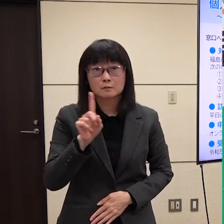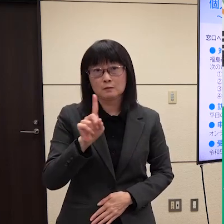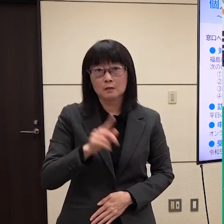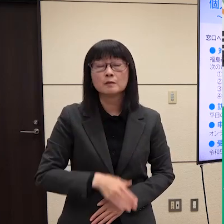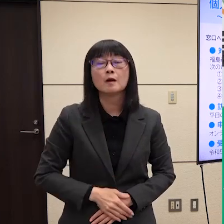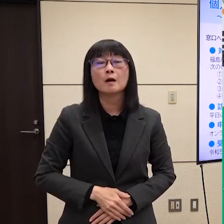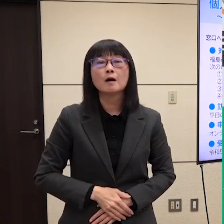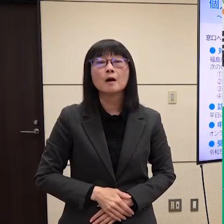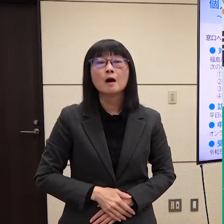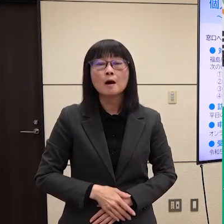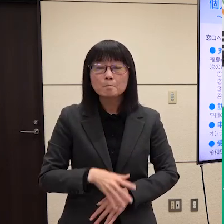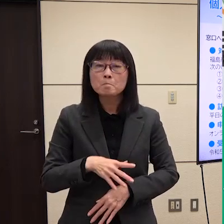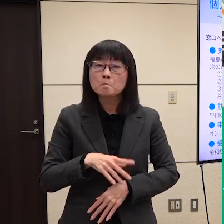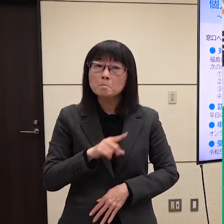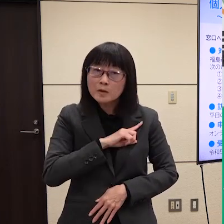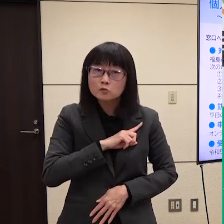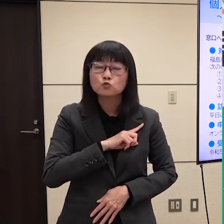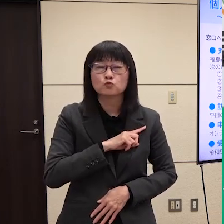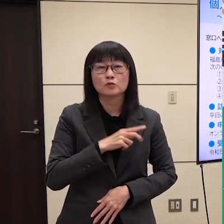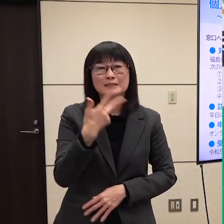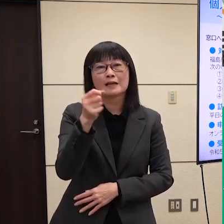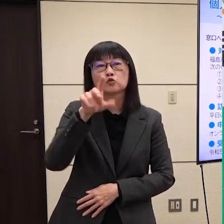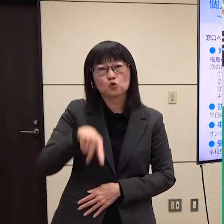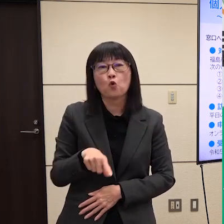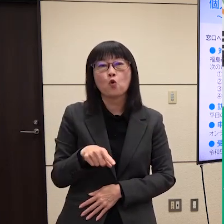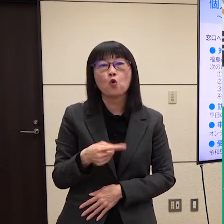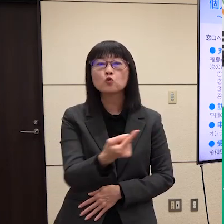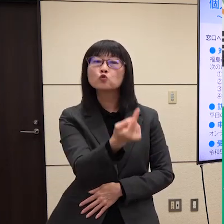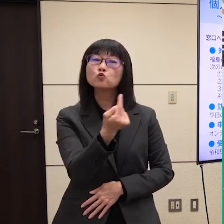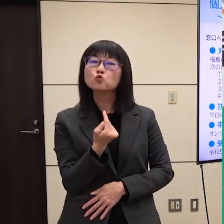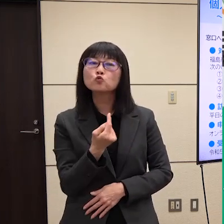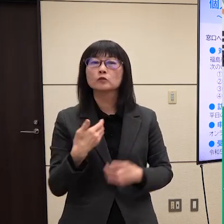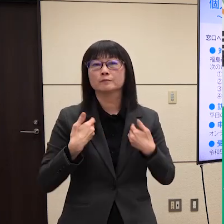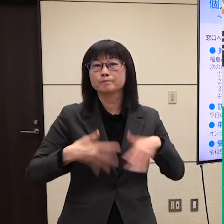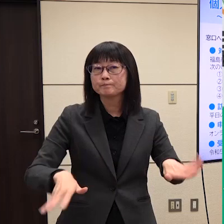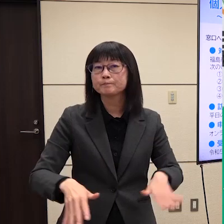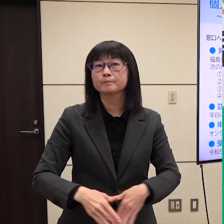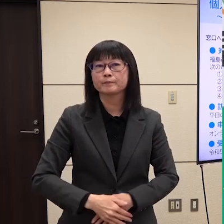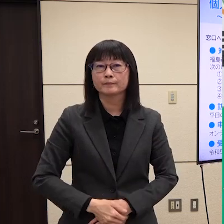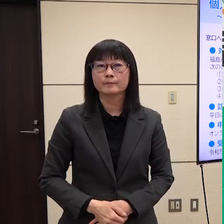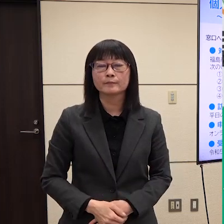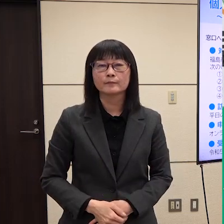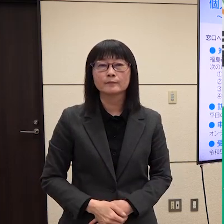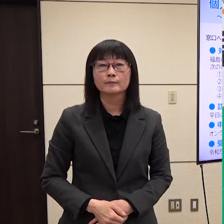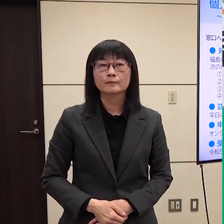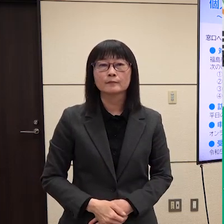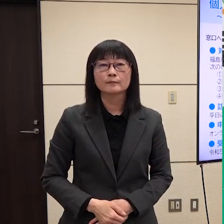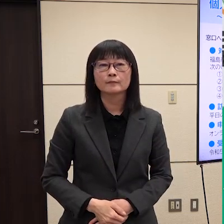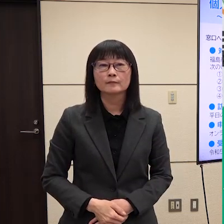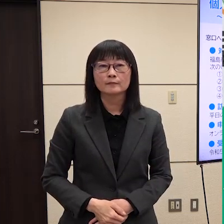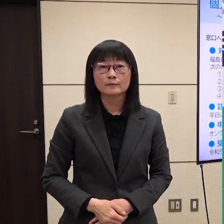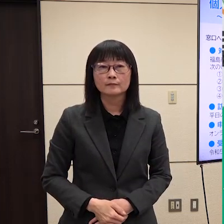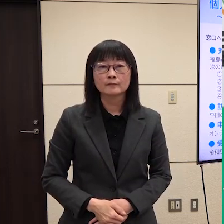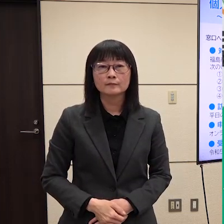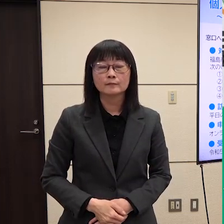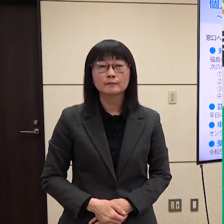申請もあるいは受け取りも窓口に来る必要はないということです。それから、